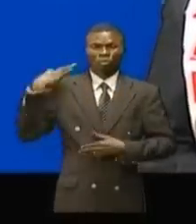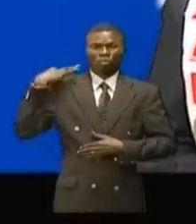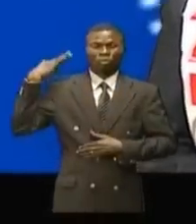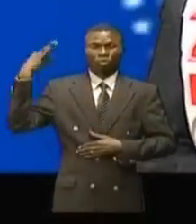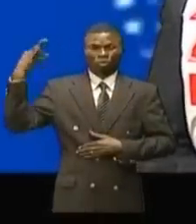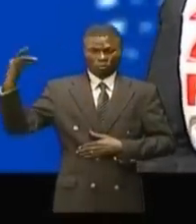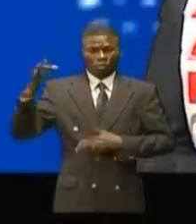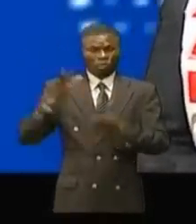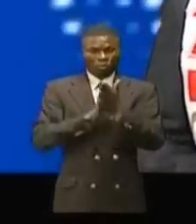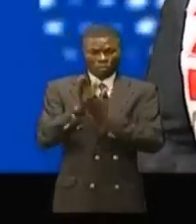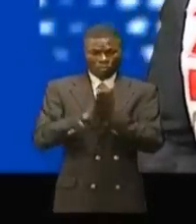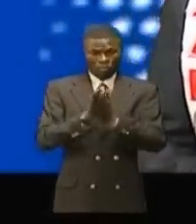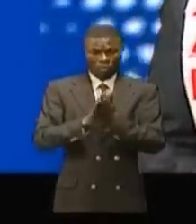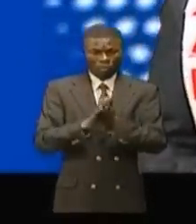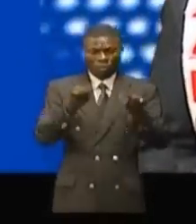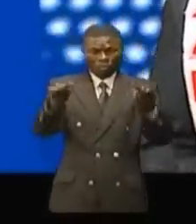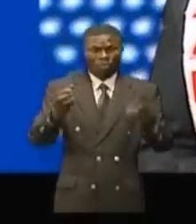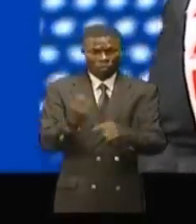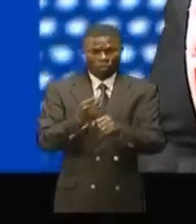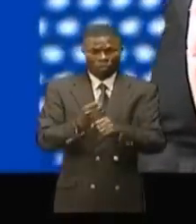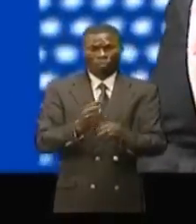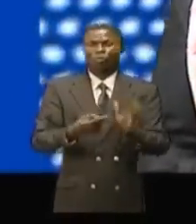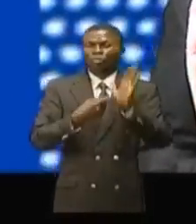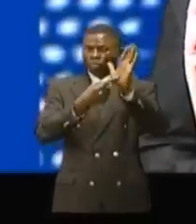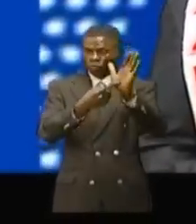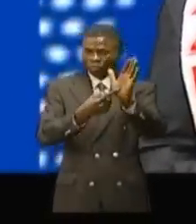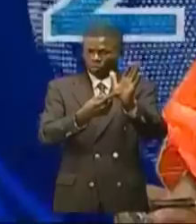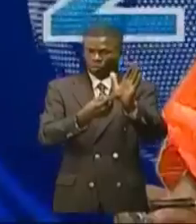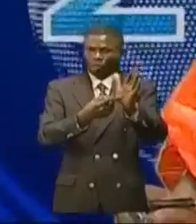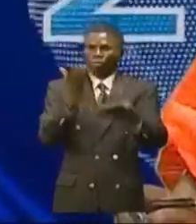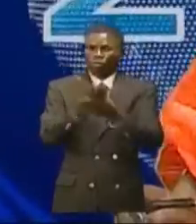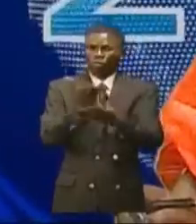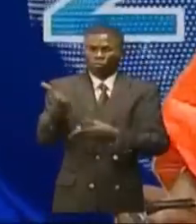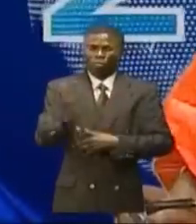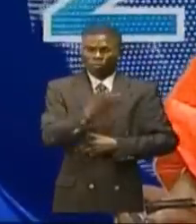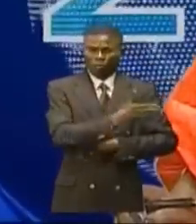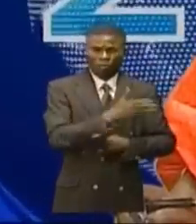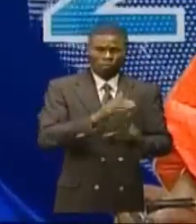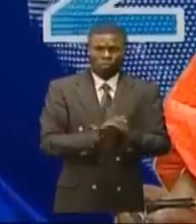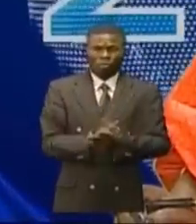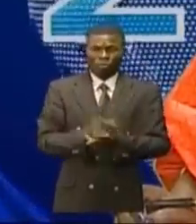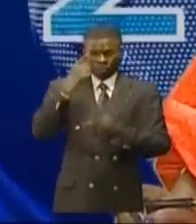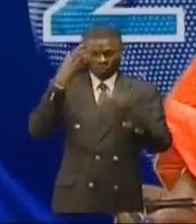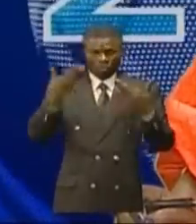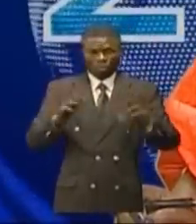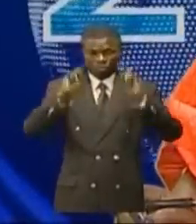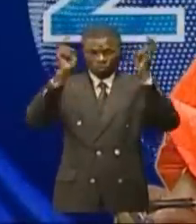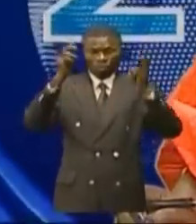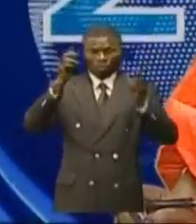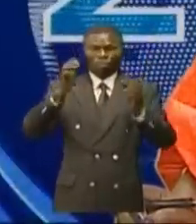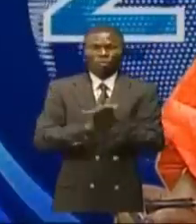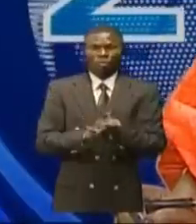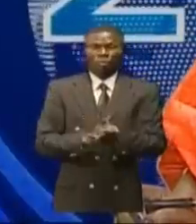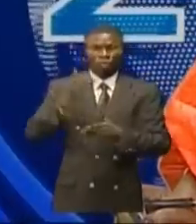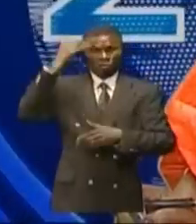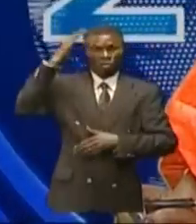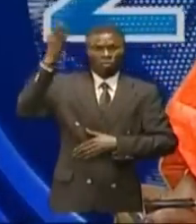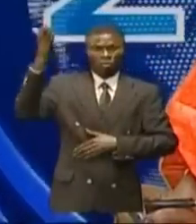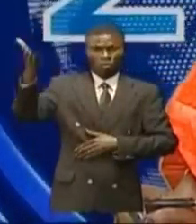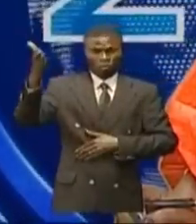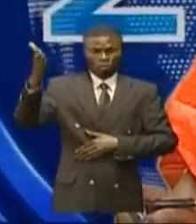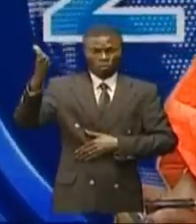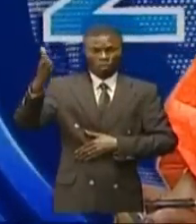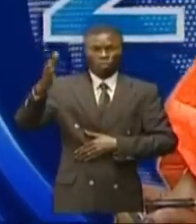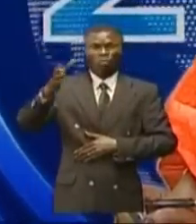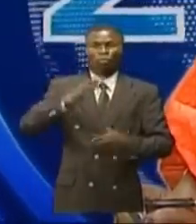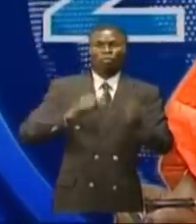seraient intéressés à ce poste se manifestent. Pour finir, la ville de Bumba dans la Mongala a été en